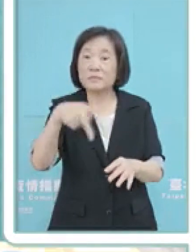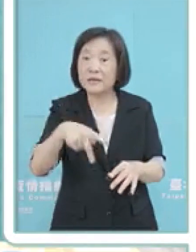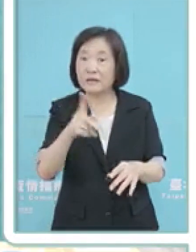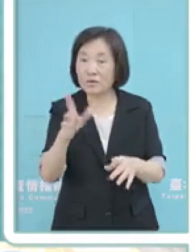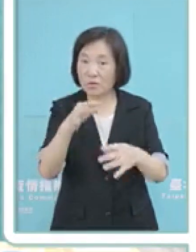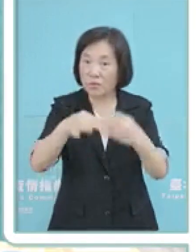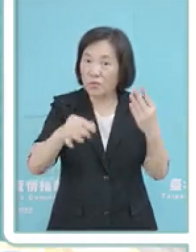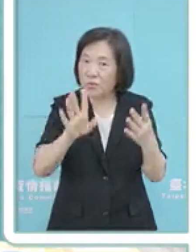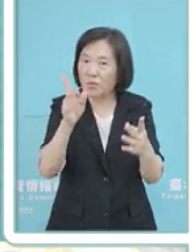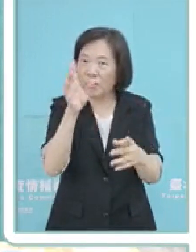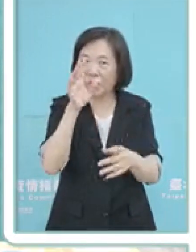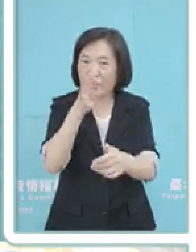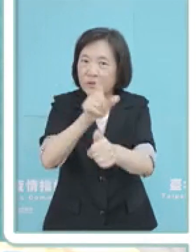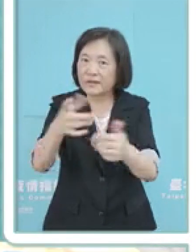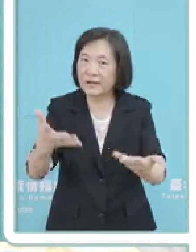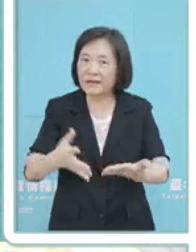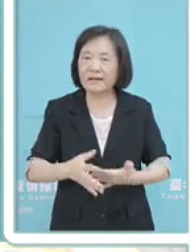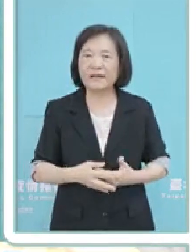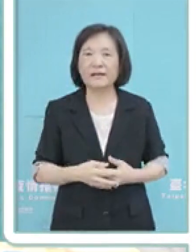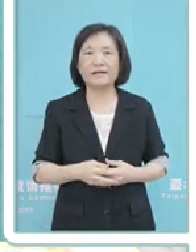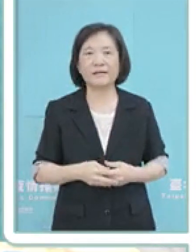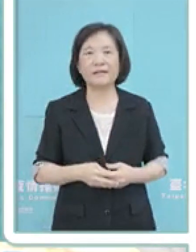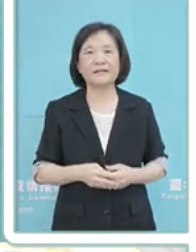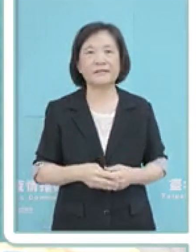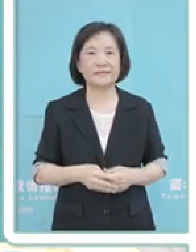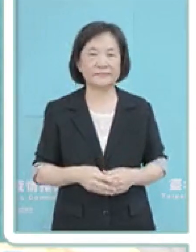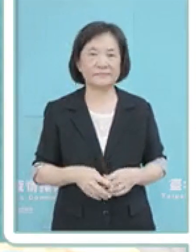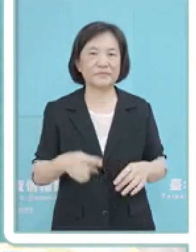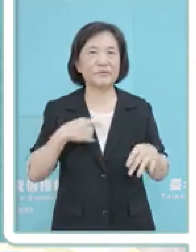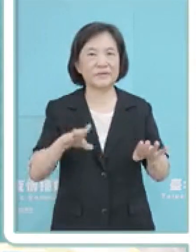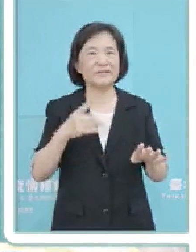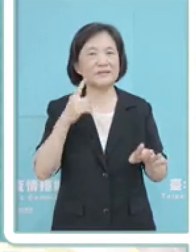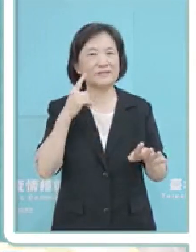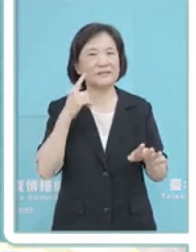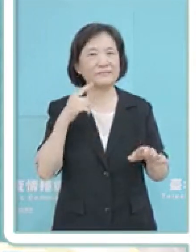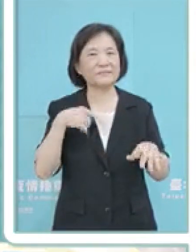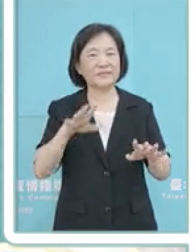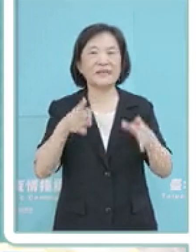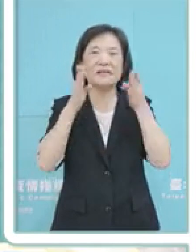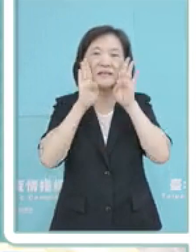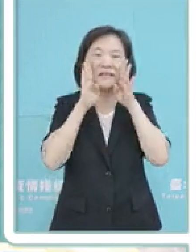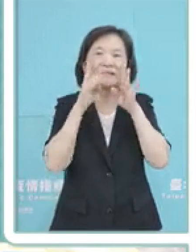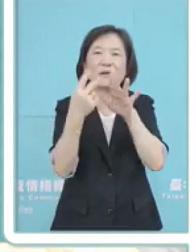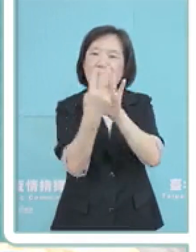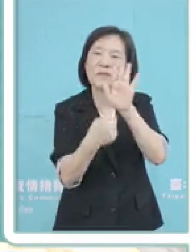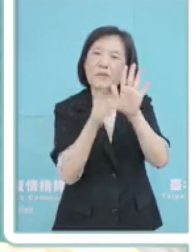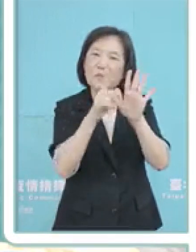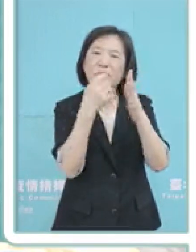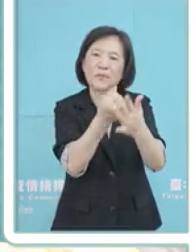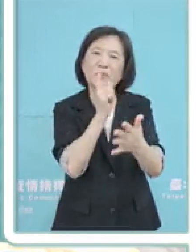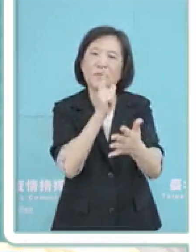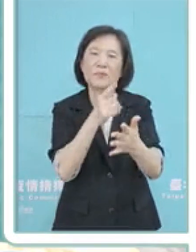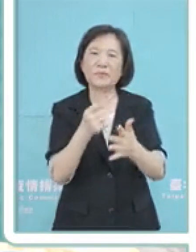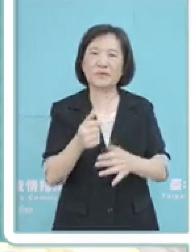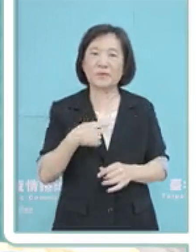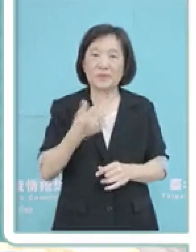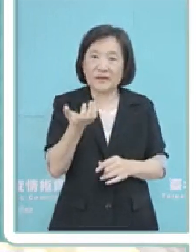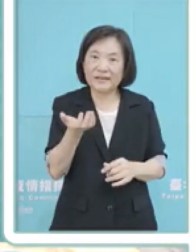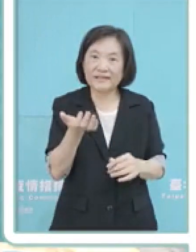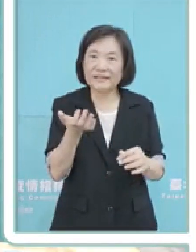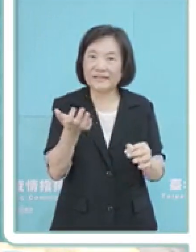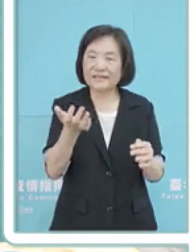题？ 这个我很少直接在脸书上去留言，你知道刚才有在那